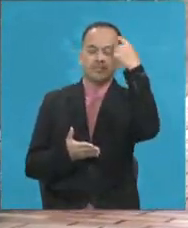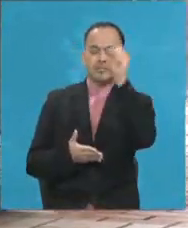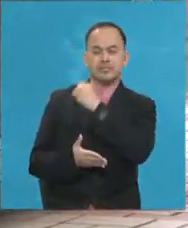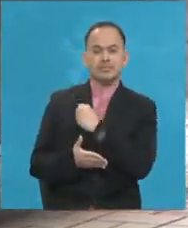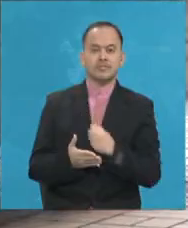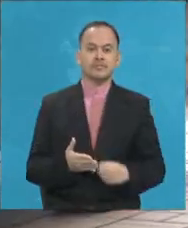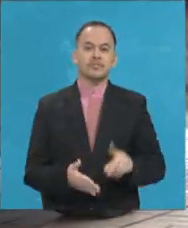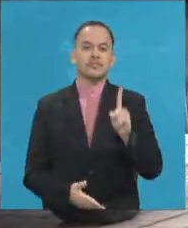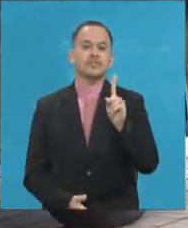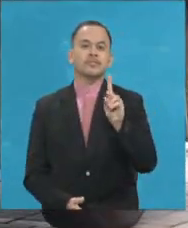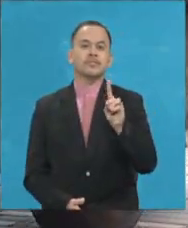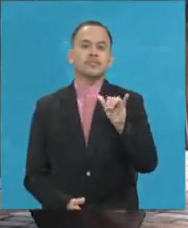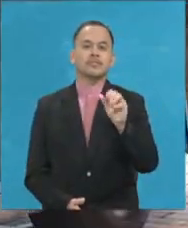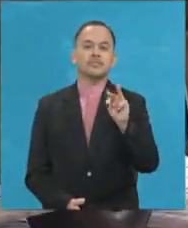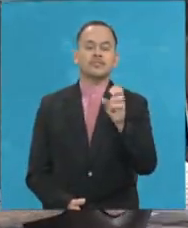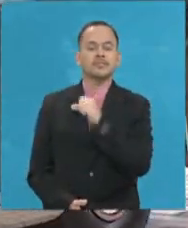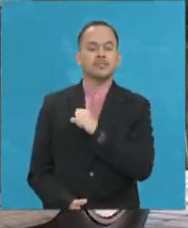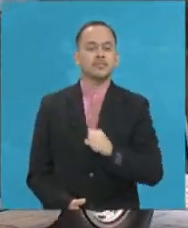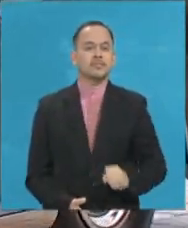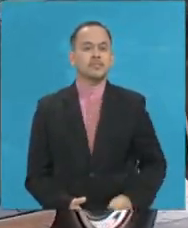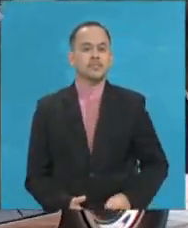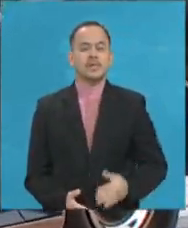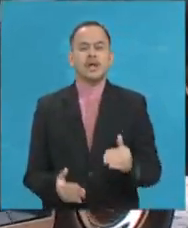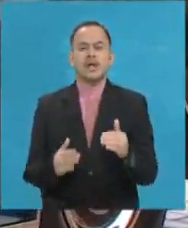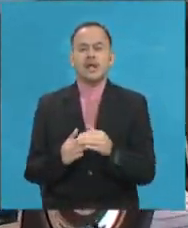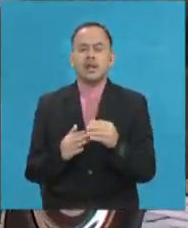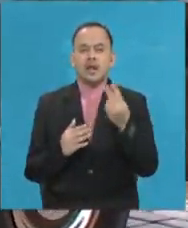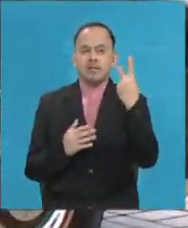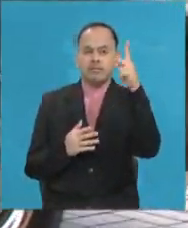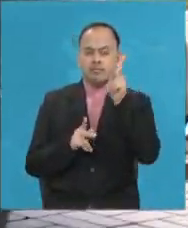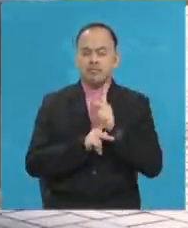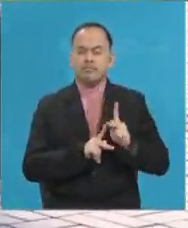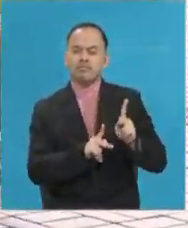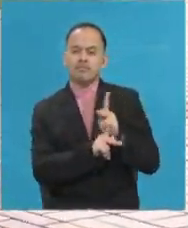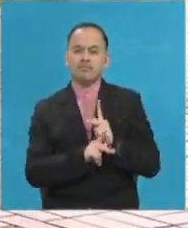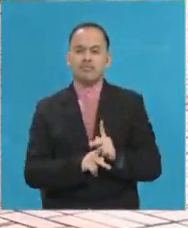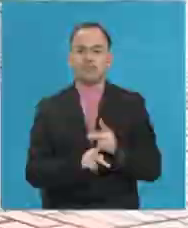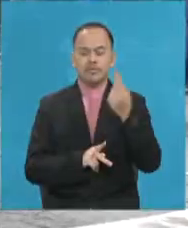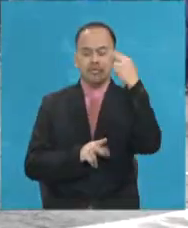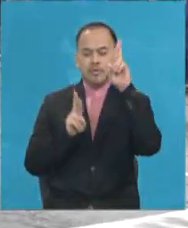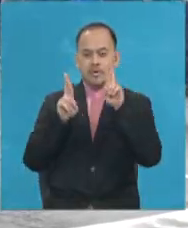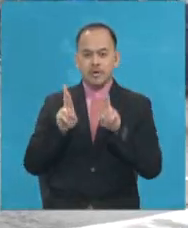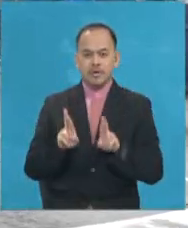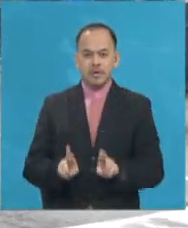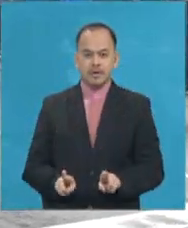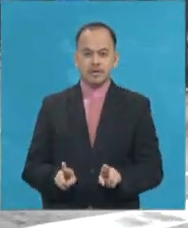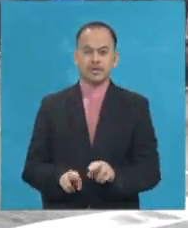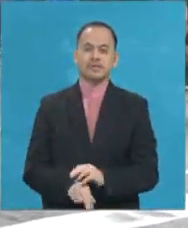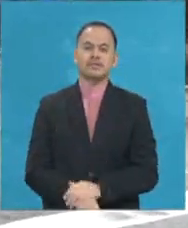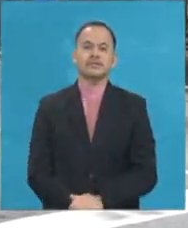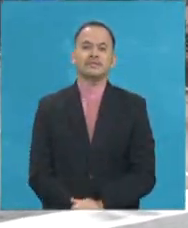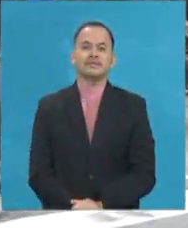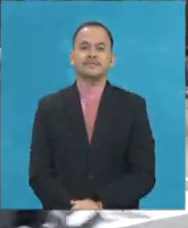mahamulia atas kepemimpinan kewibawaan sikap kemudian Baginda kepada rakyat dan penduduk negara